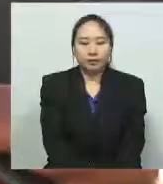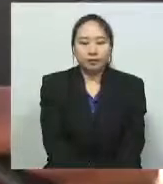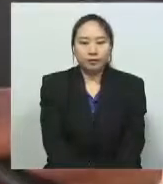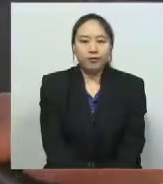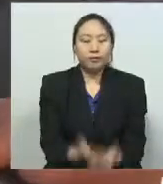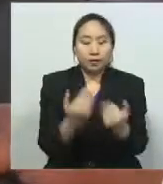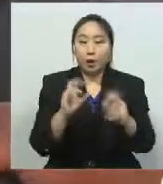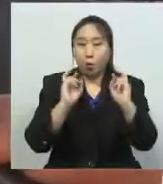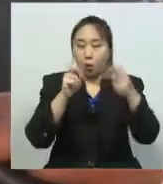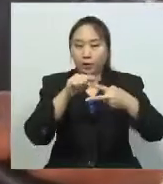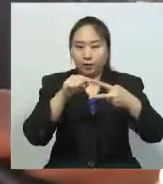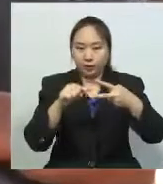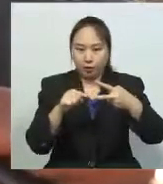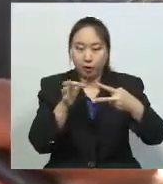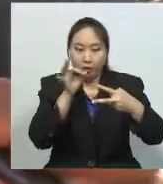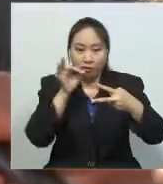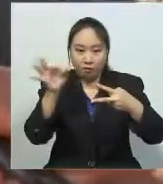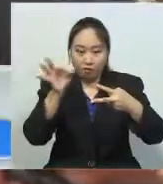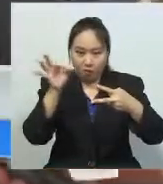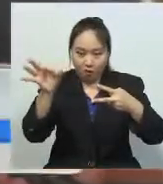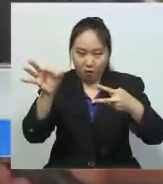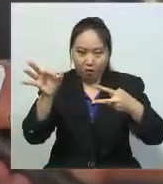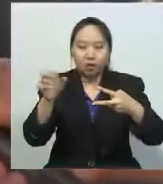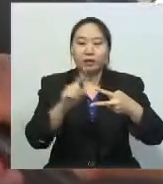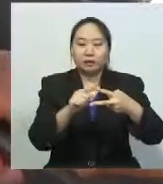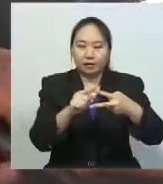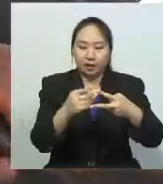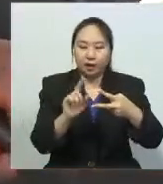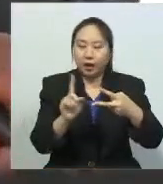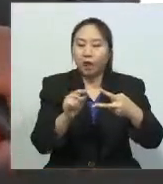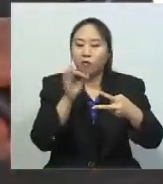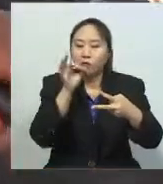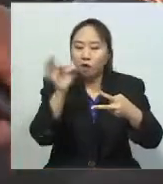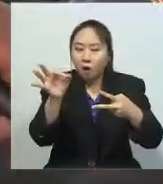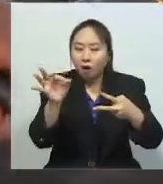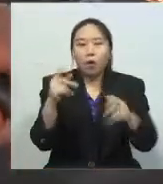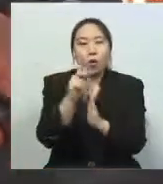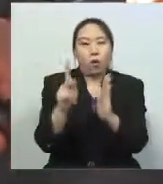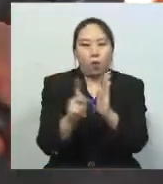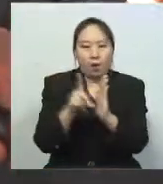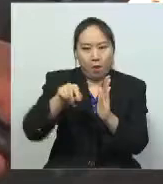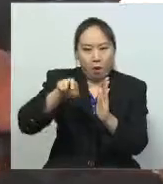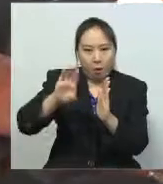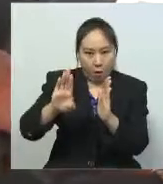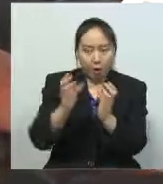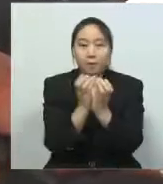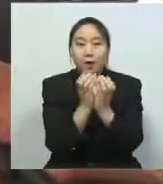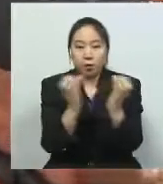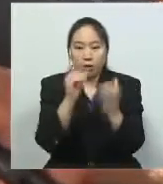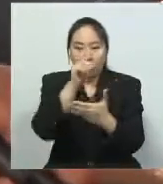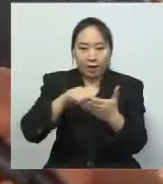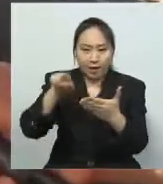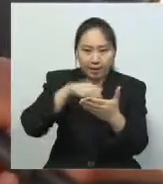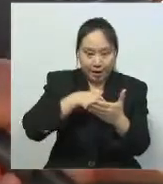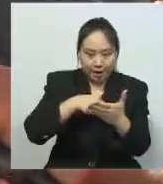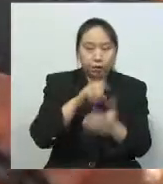ในทั้งสองกรณีนี้นอกจากเป็นการฟ้องร้องในข้อหาหมิ่นประมาทแล้วเรายังฟ้องร้องโดยใช้กฎหมายพระราชบัญญัติประกอบรัฐธรรมนูญว่าด้วยการเลือกตั้งสภ